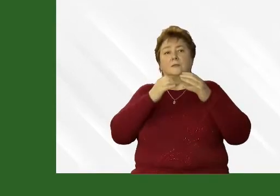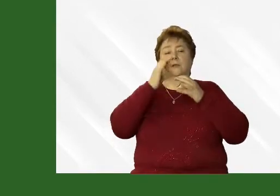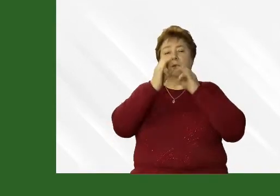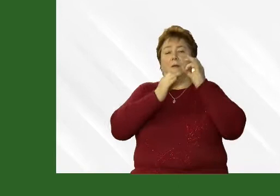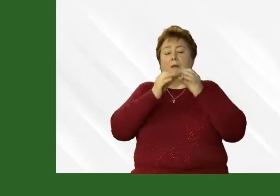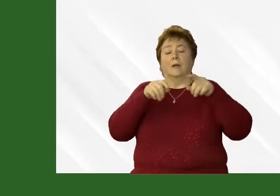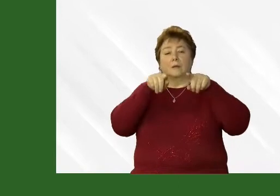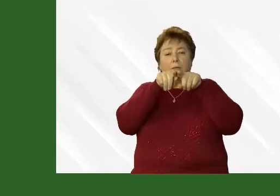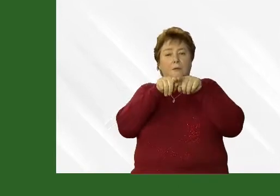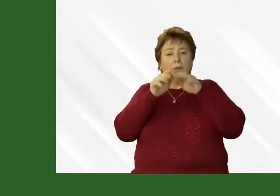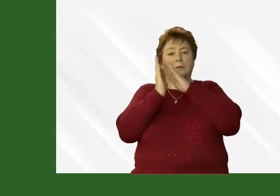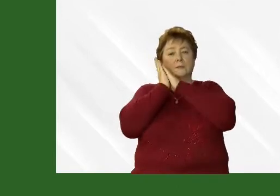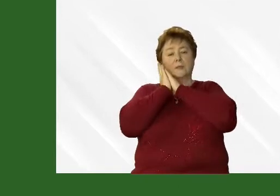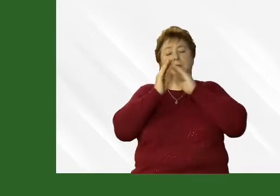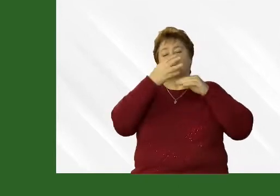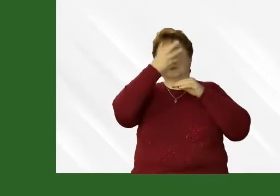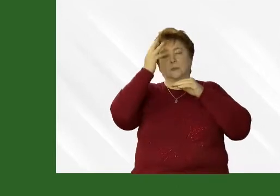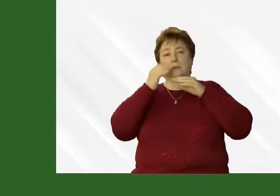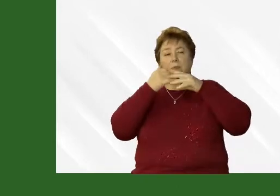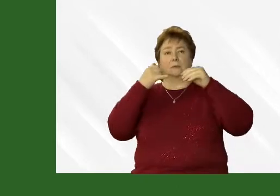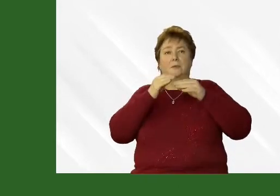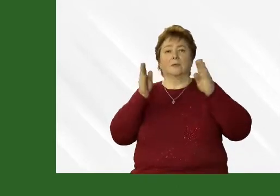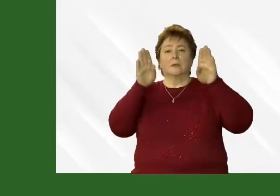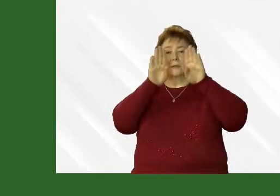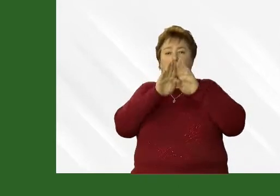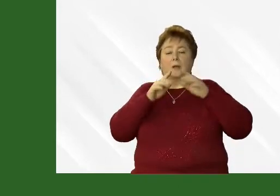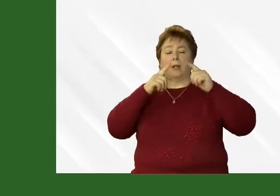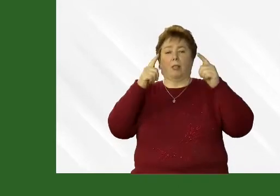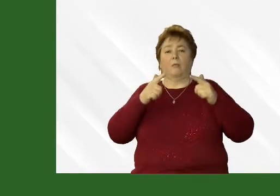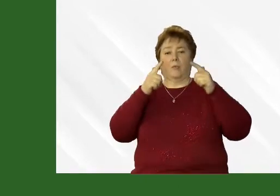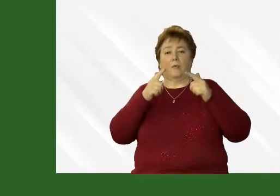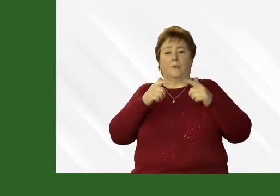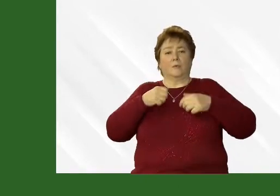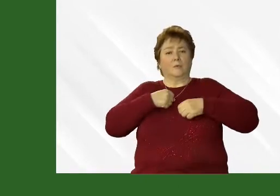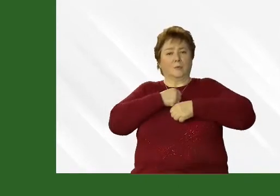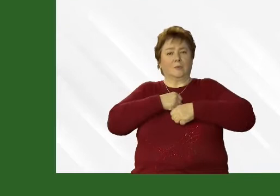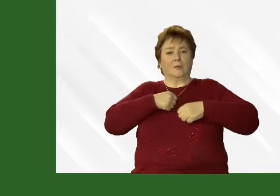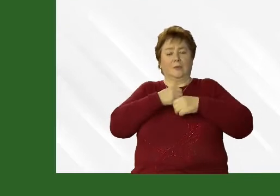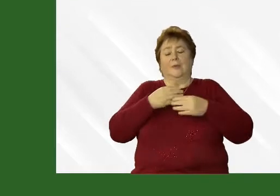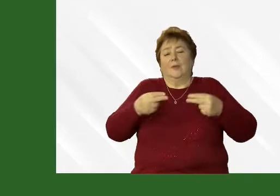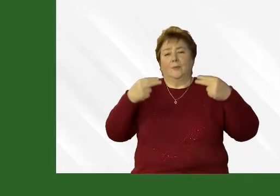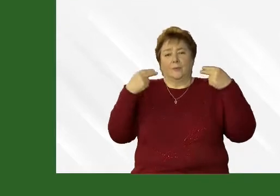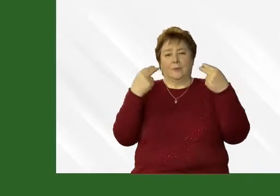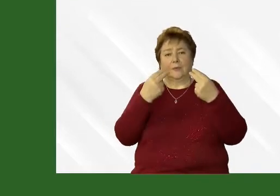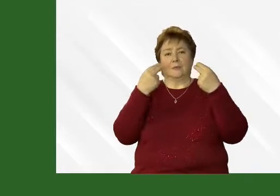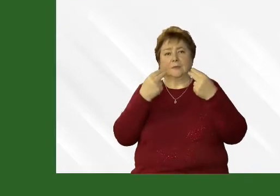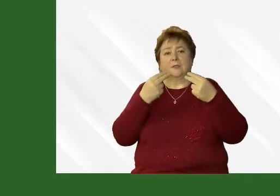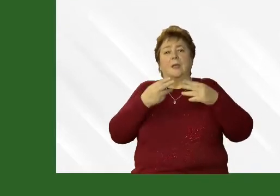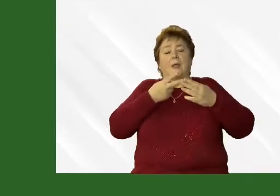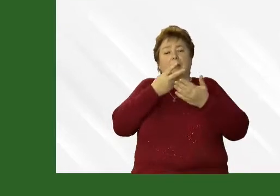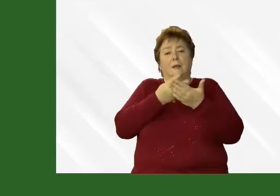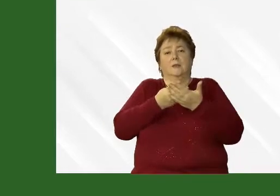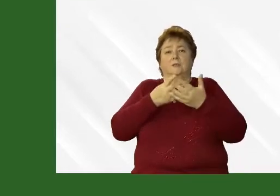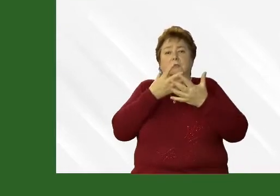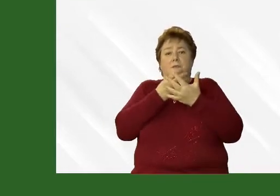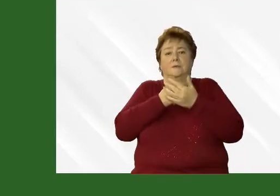лежит, как спящая принцесса, земля, закованная в голубое. Зловещая и прекрасная, она лежит